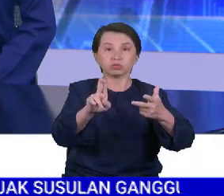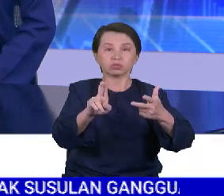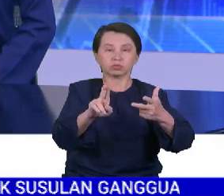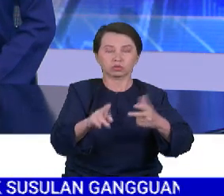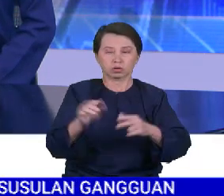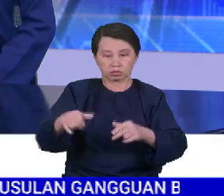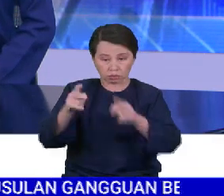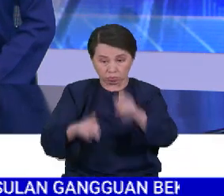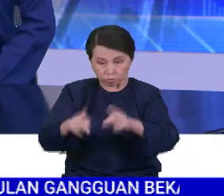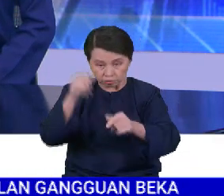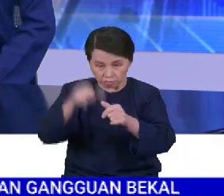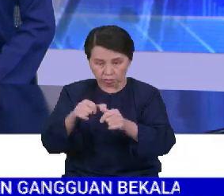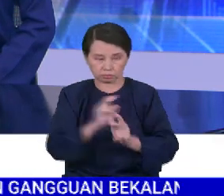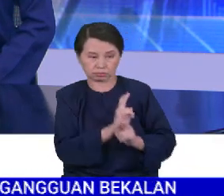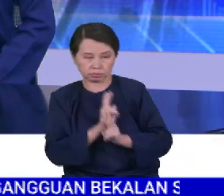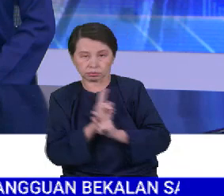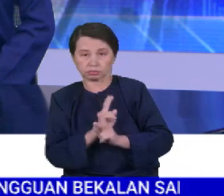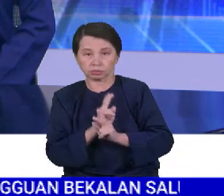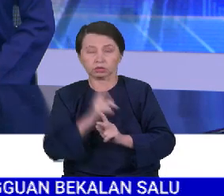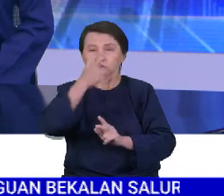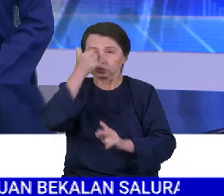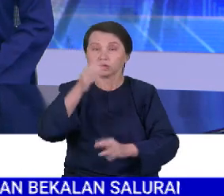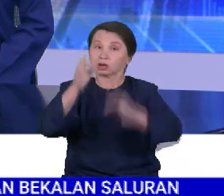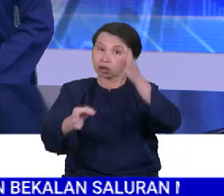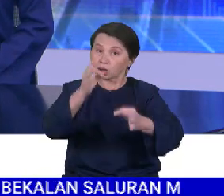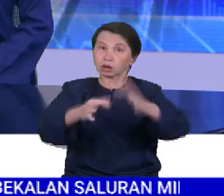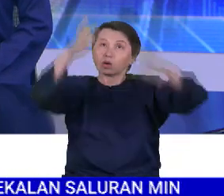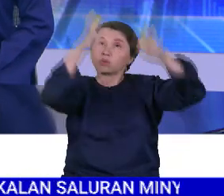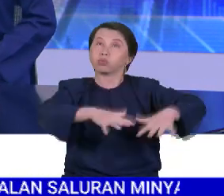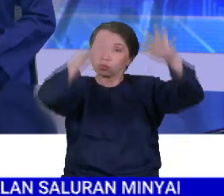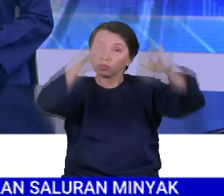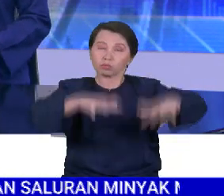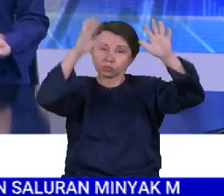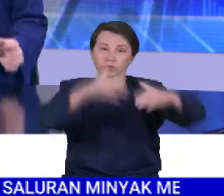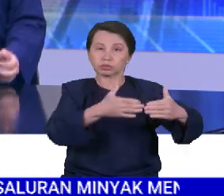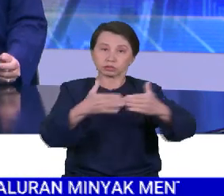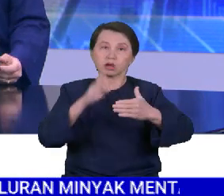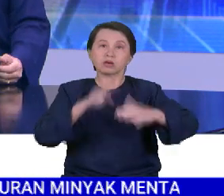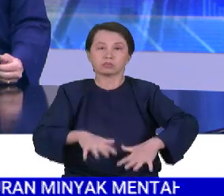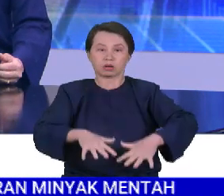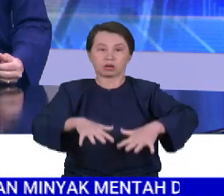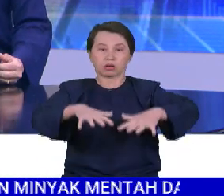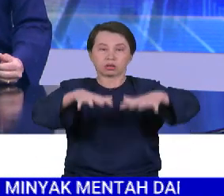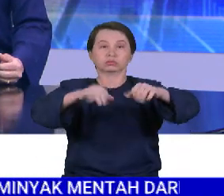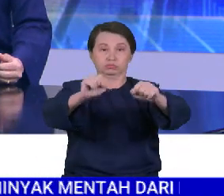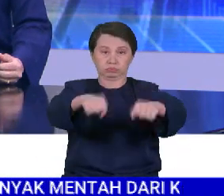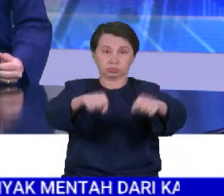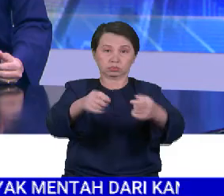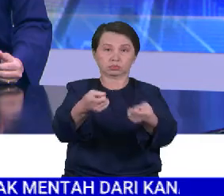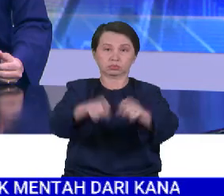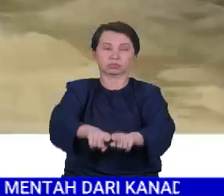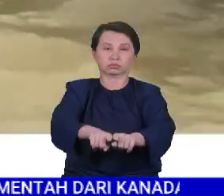berkenaan diingatkan sentiasa berwaspada kerana jika hujan lebat berterusan, banjir berisiko berlaku.